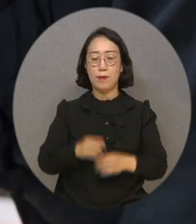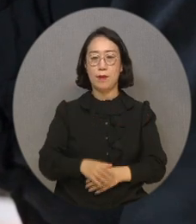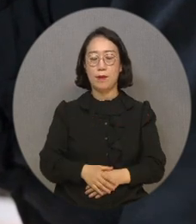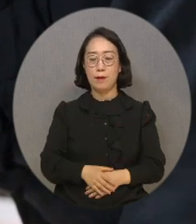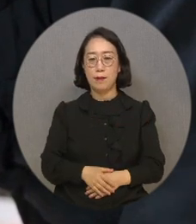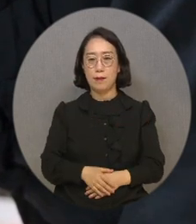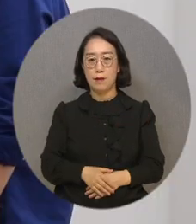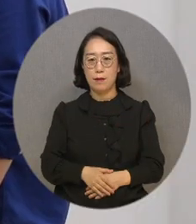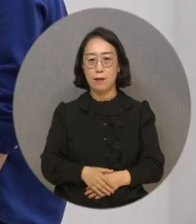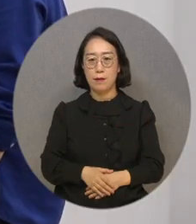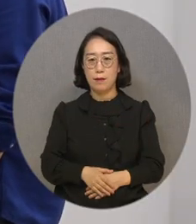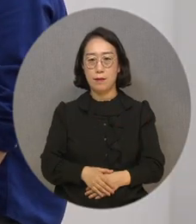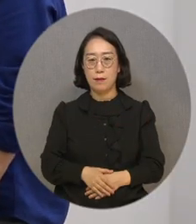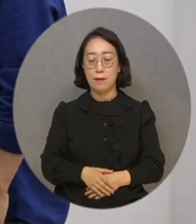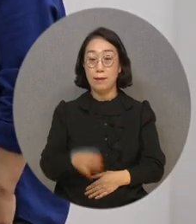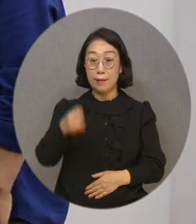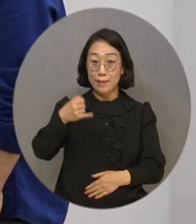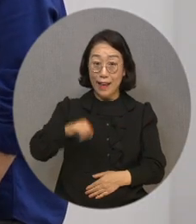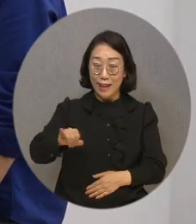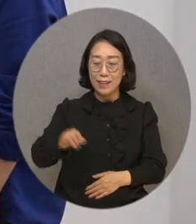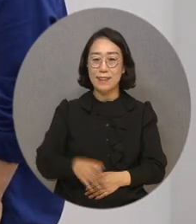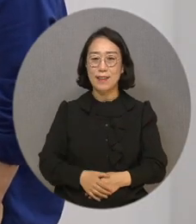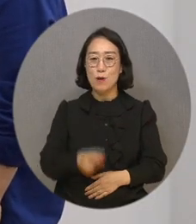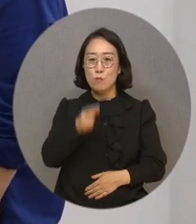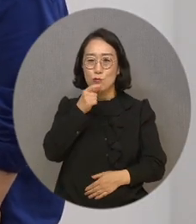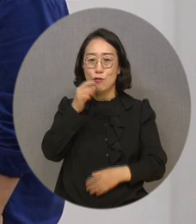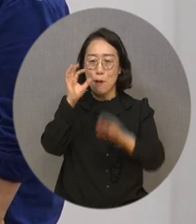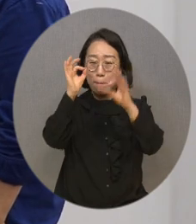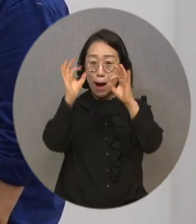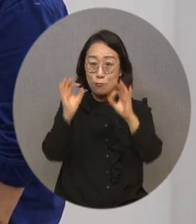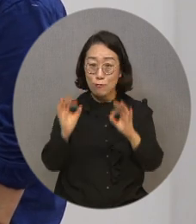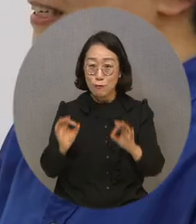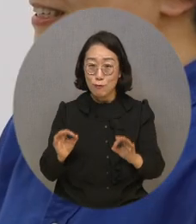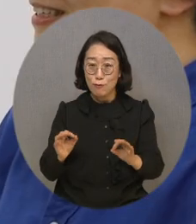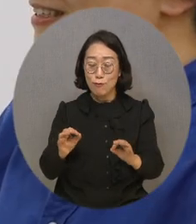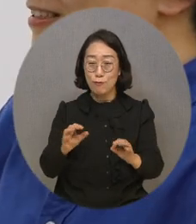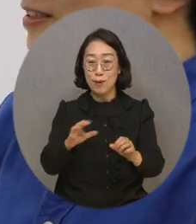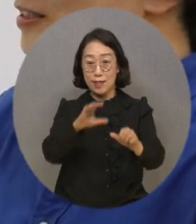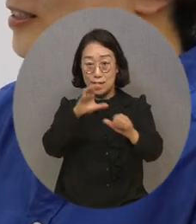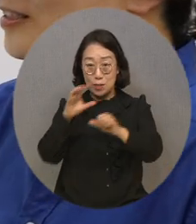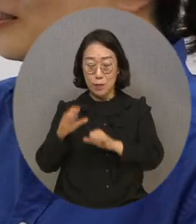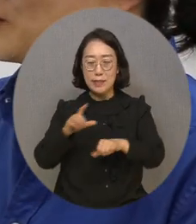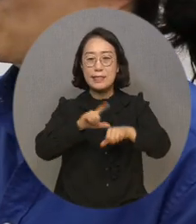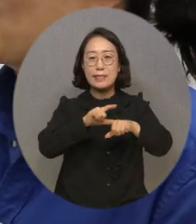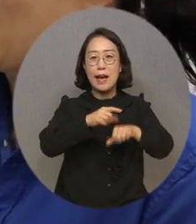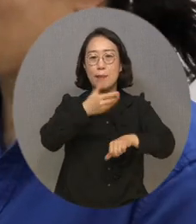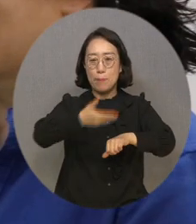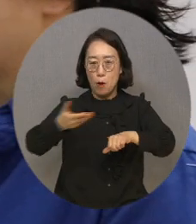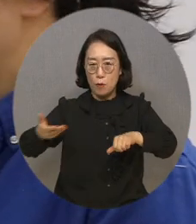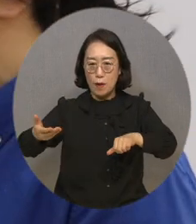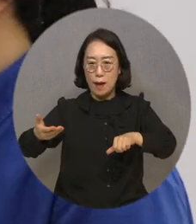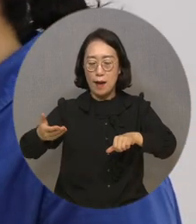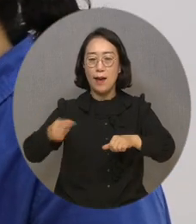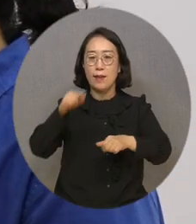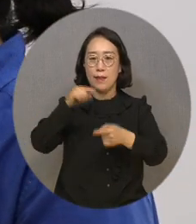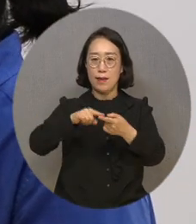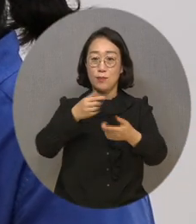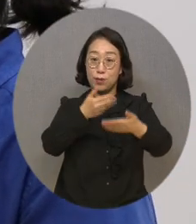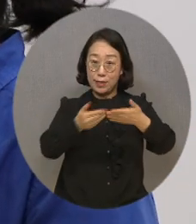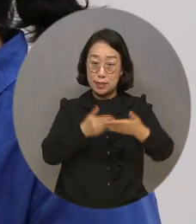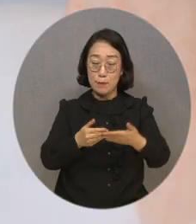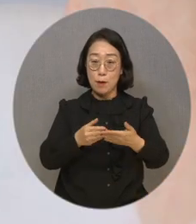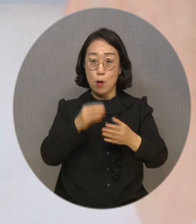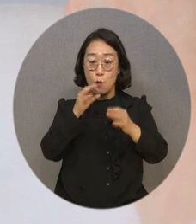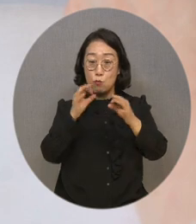했습니다. 오수연 작가는 물방울의 이미지를 활용해 시간의 변화와 흐름을 표현하고 작은